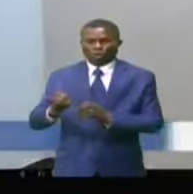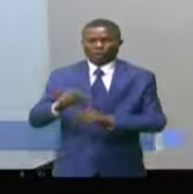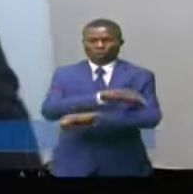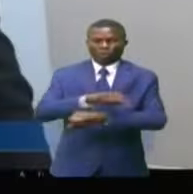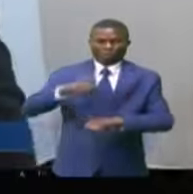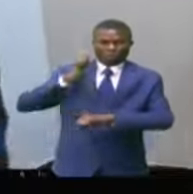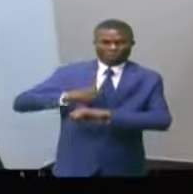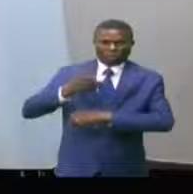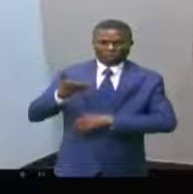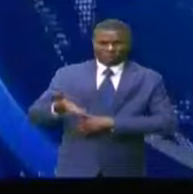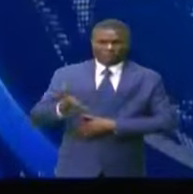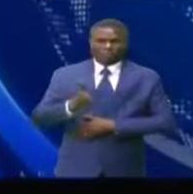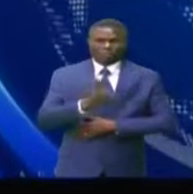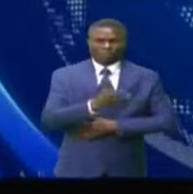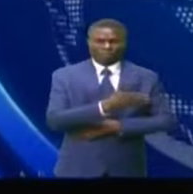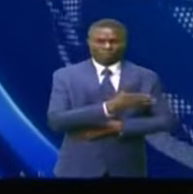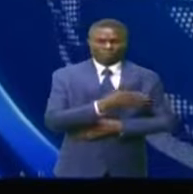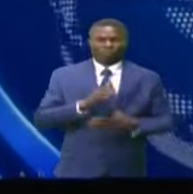son ressort.